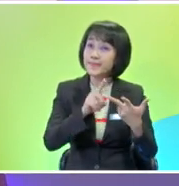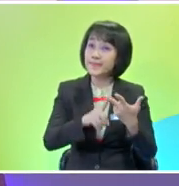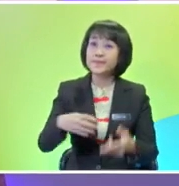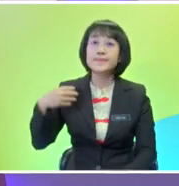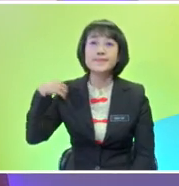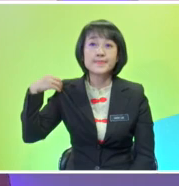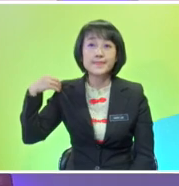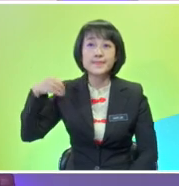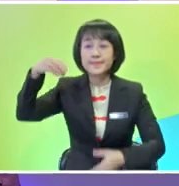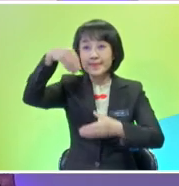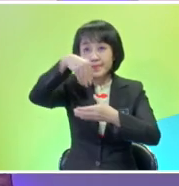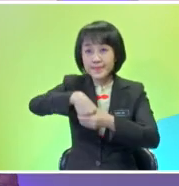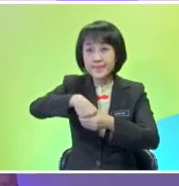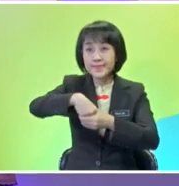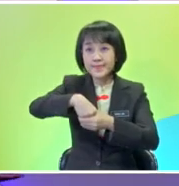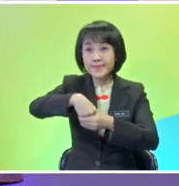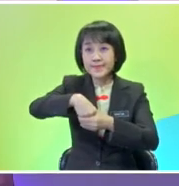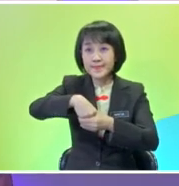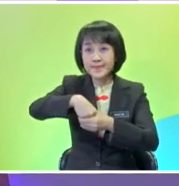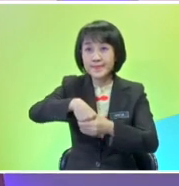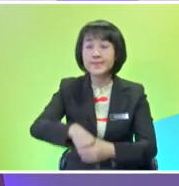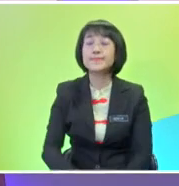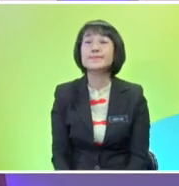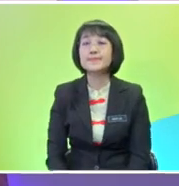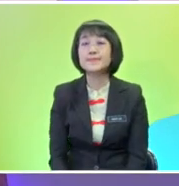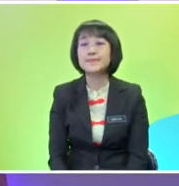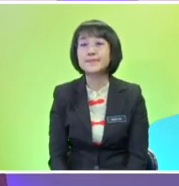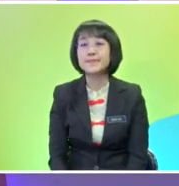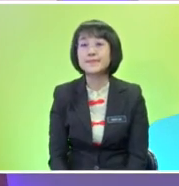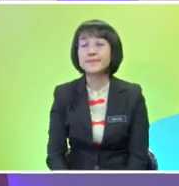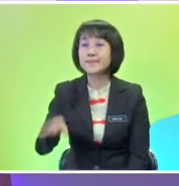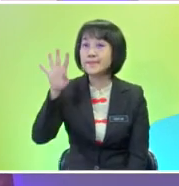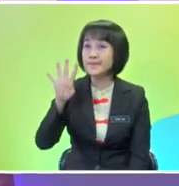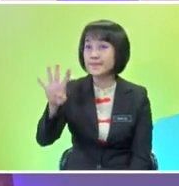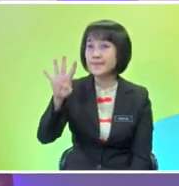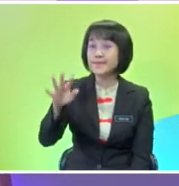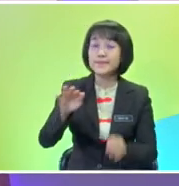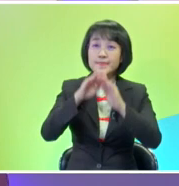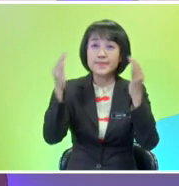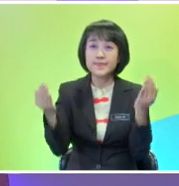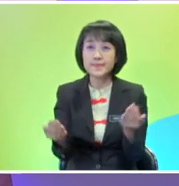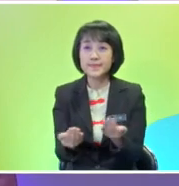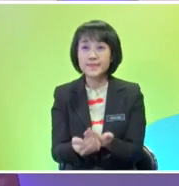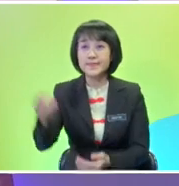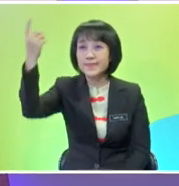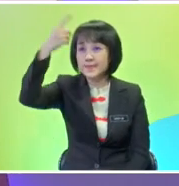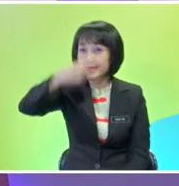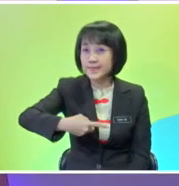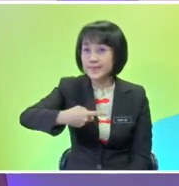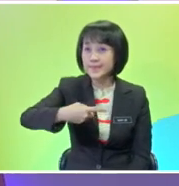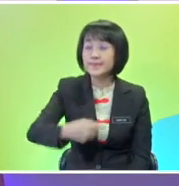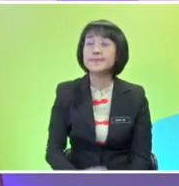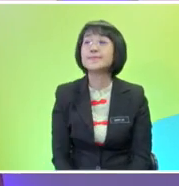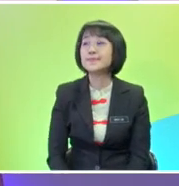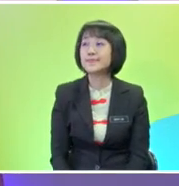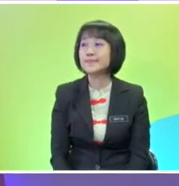baju di dalam ya baju di dalam yang keempat bola di depan ya